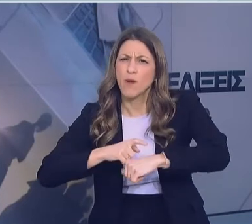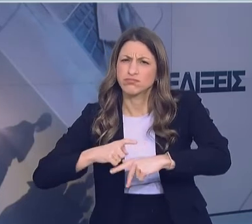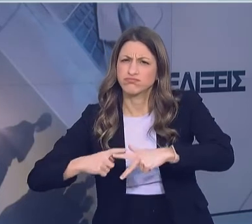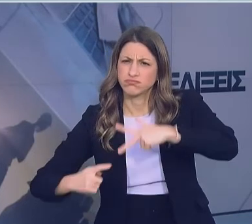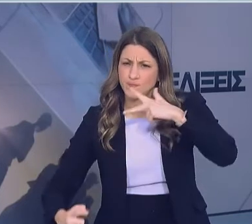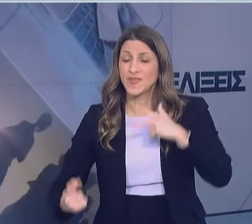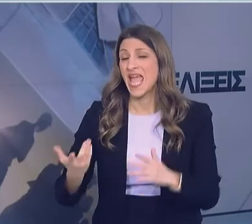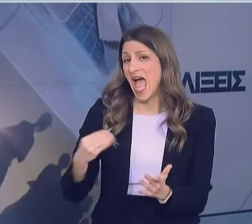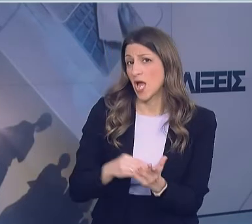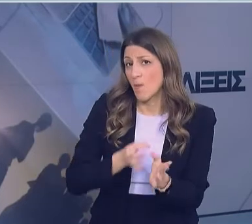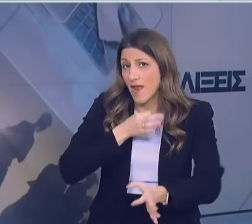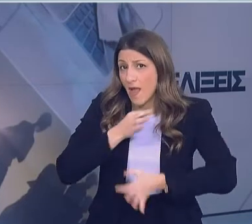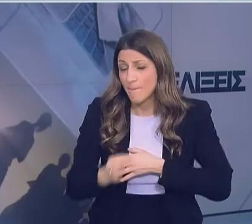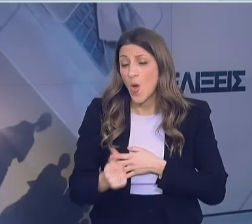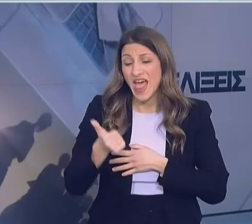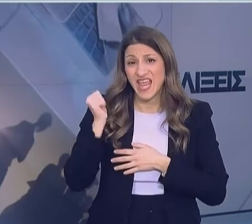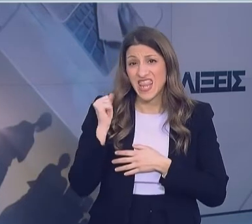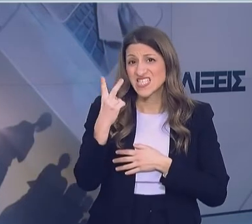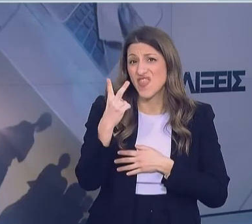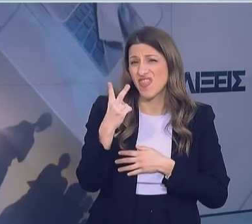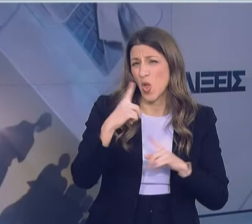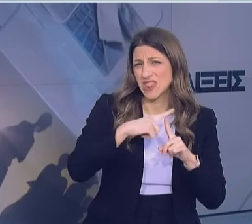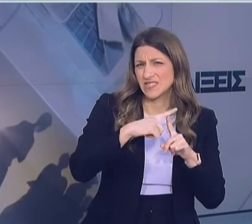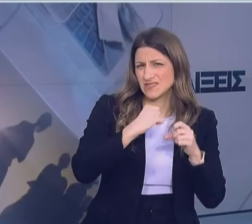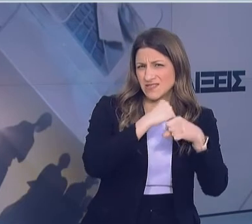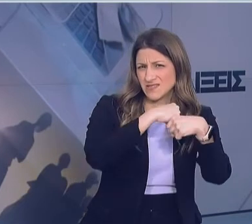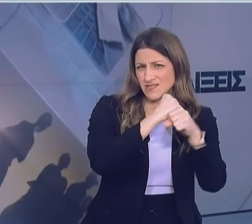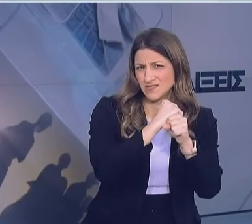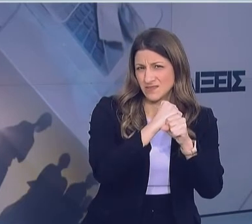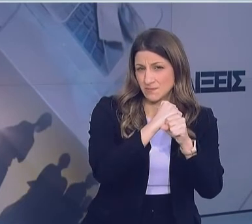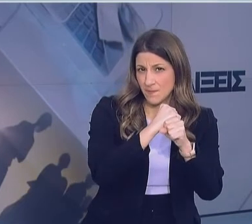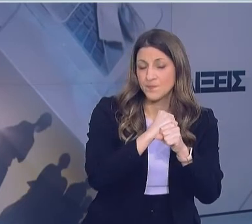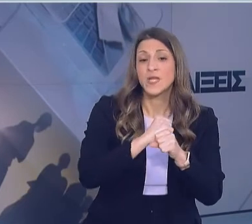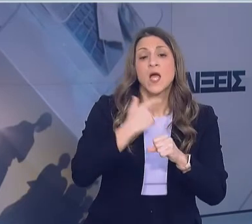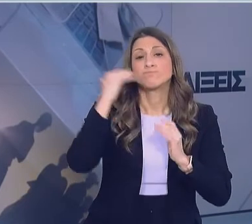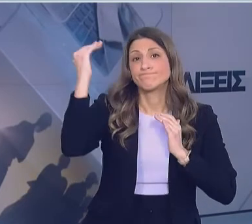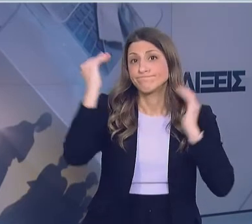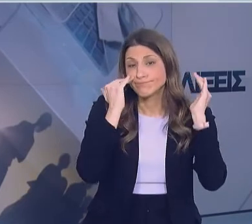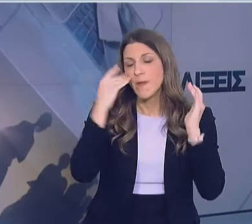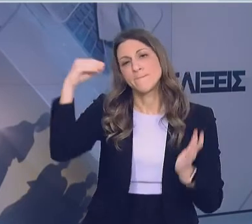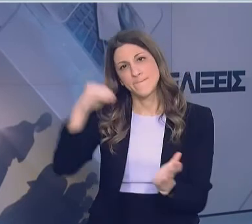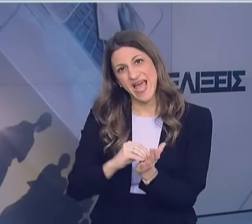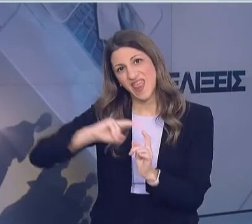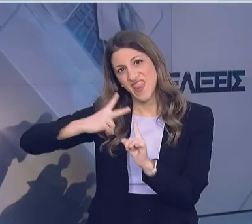λόγους αρχείου να σας πω ότι τα δύο δείγματα που χτες ήταν αμφιλεγόμενα επαναλήφθηκαν σήμερα και ήταν αρνητικά.